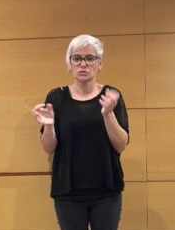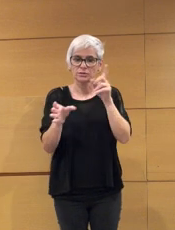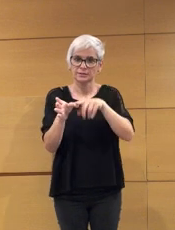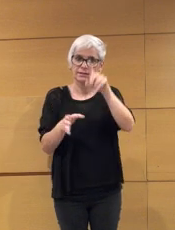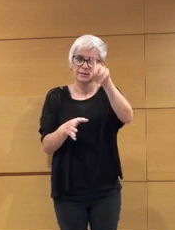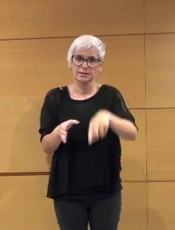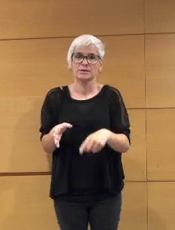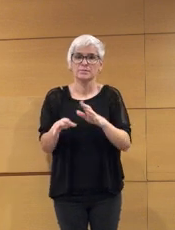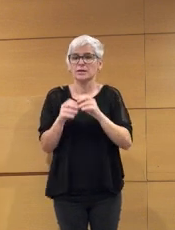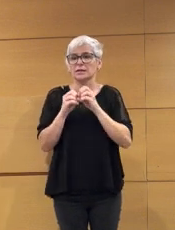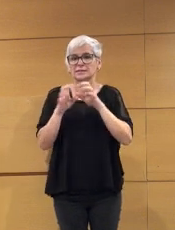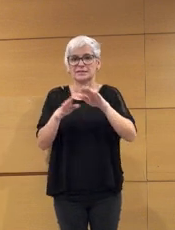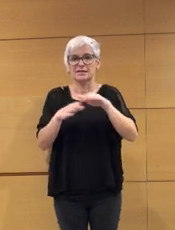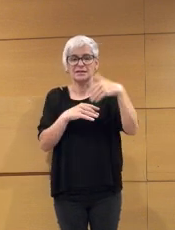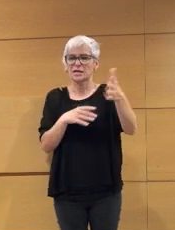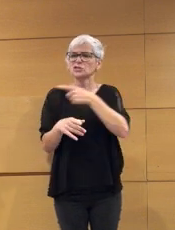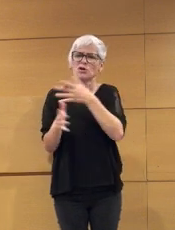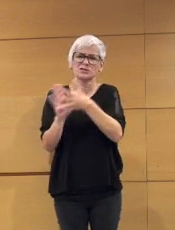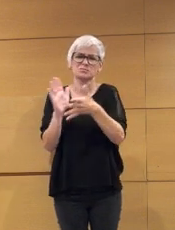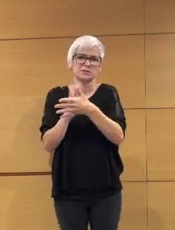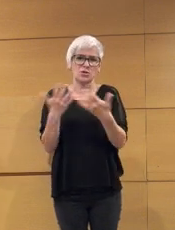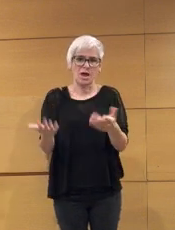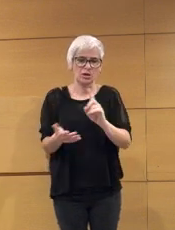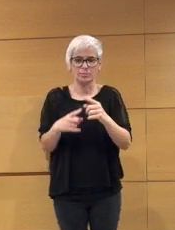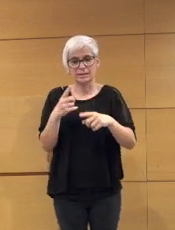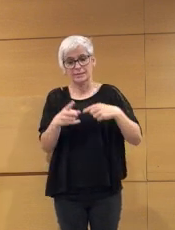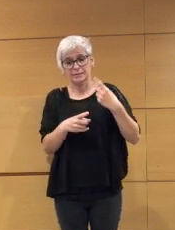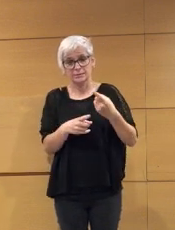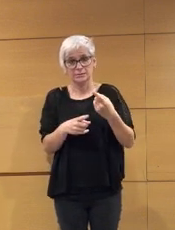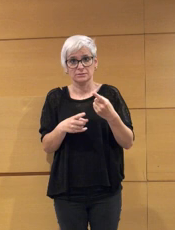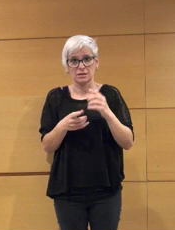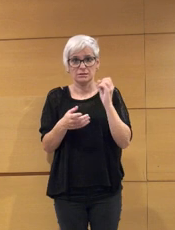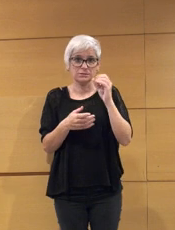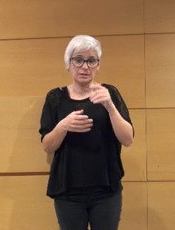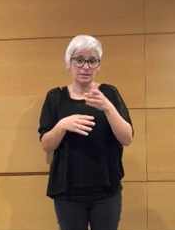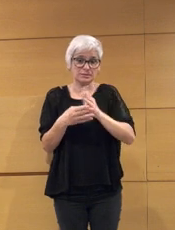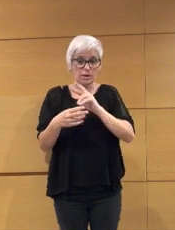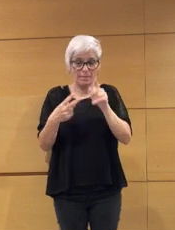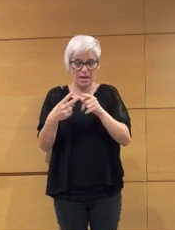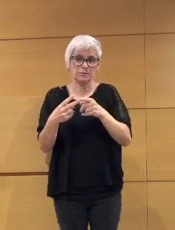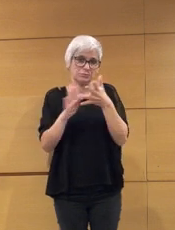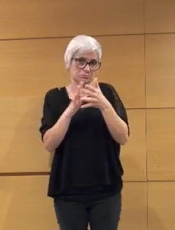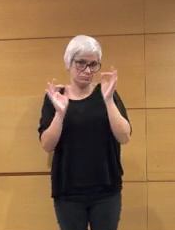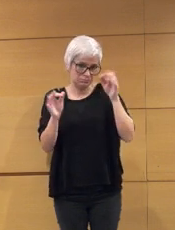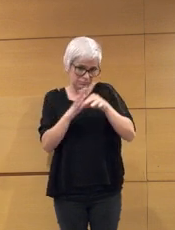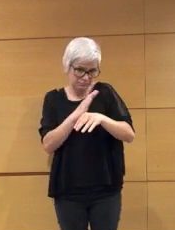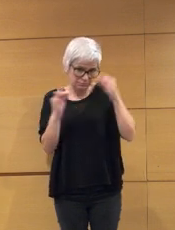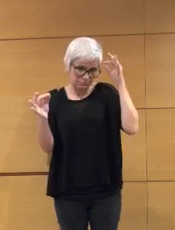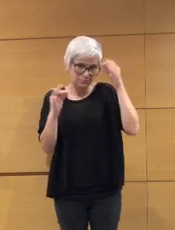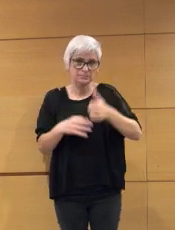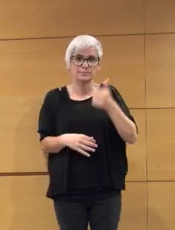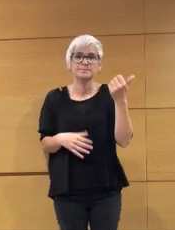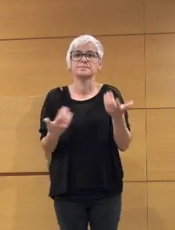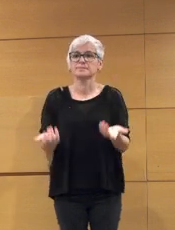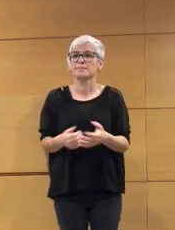en estandardització. I això no us ho explico ara perquè serà la segona part de la meva xerrada. D'acord? Doncs som actius en... Abans